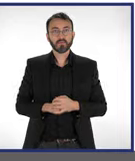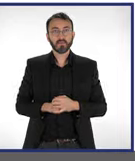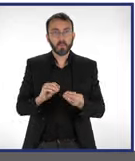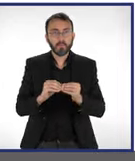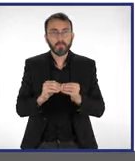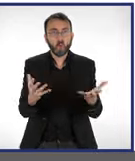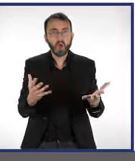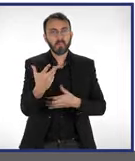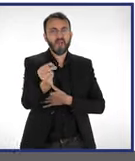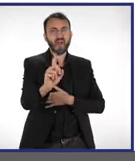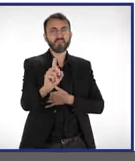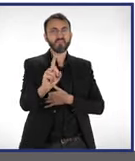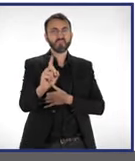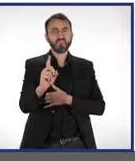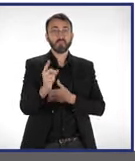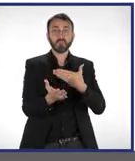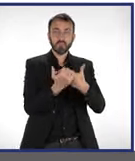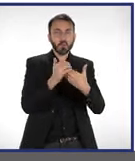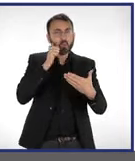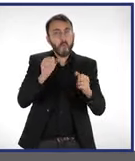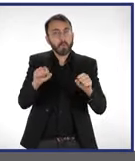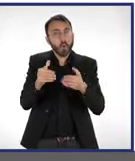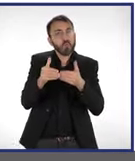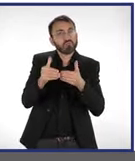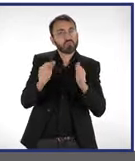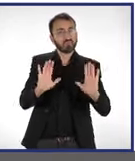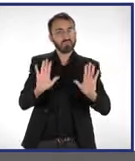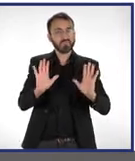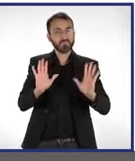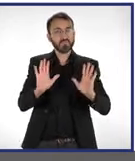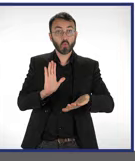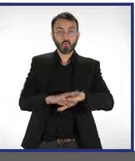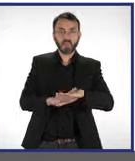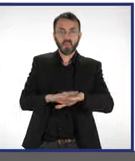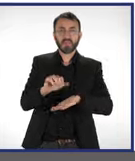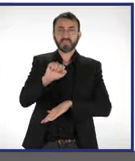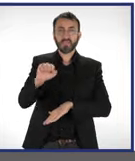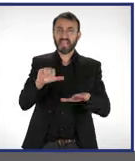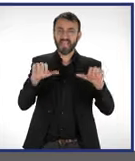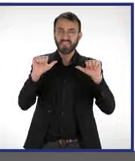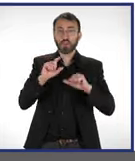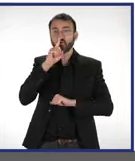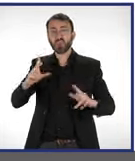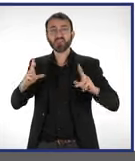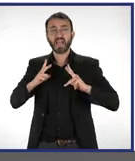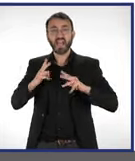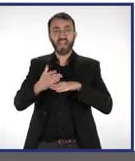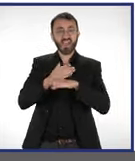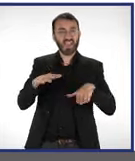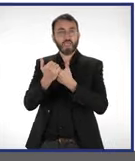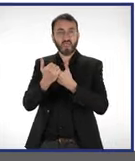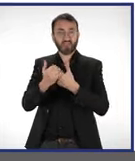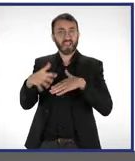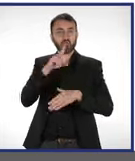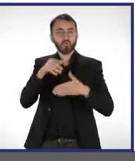Un empêchement, ce n'est pas grave. Postez l'enveloppe le lendemain ou plus tard. Un conseil, évitez de la poster un samedi ou la veille d'un jour